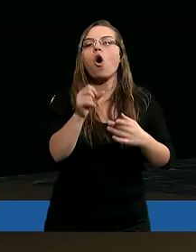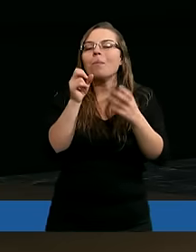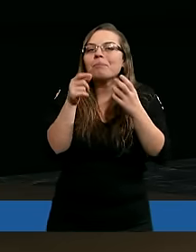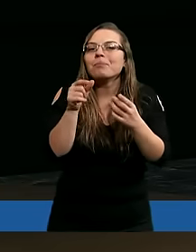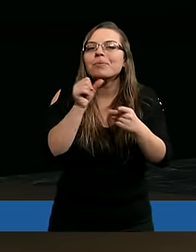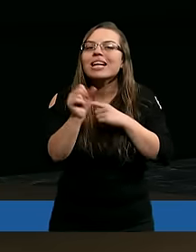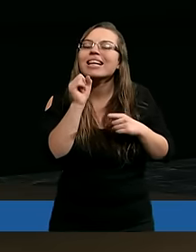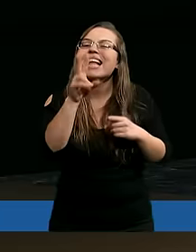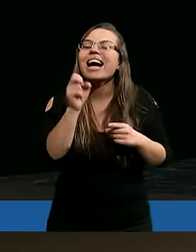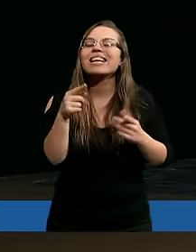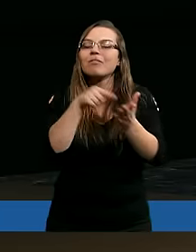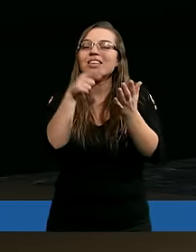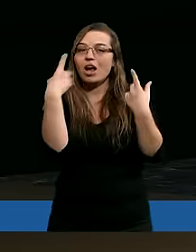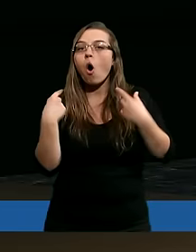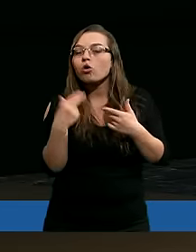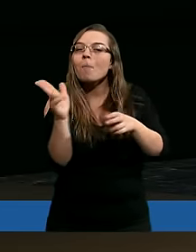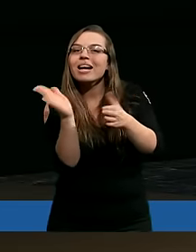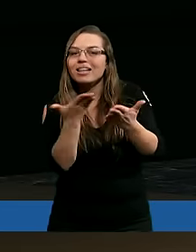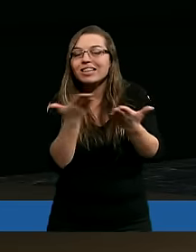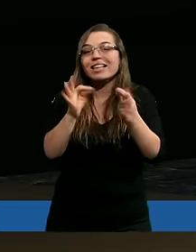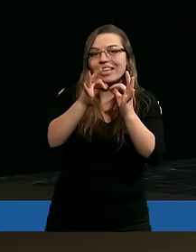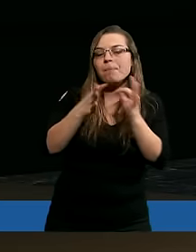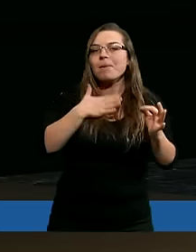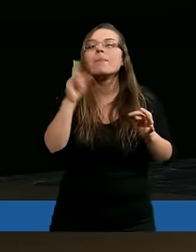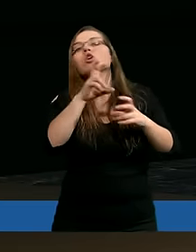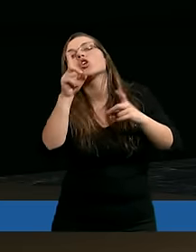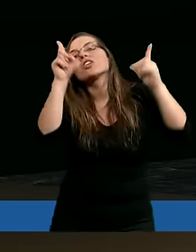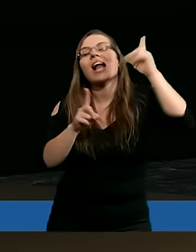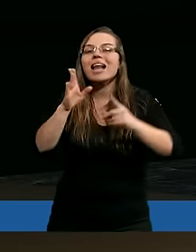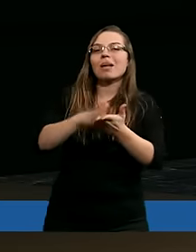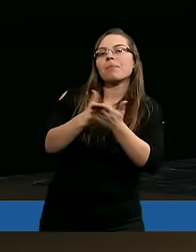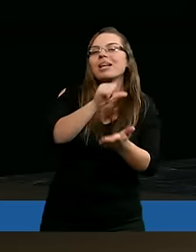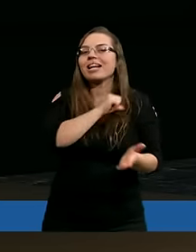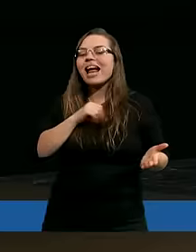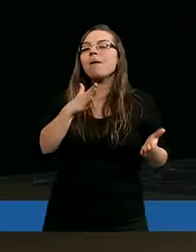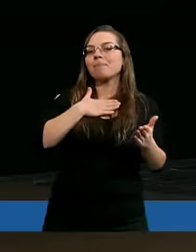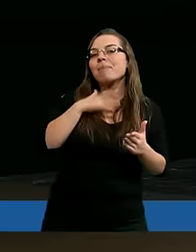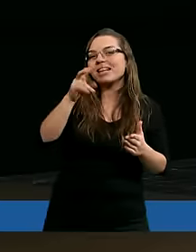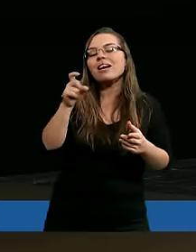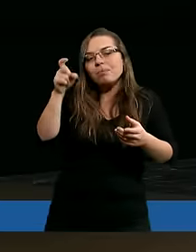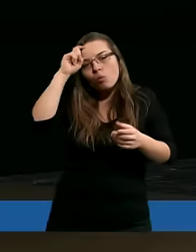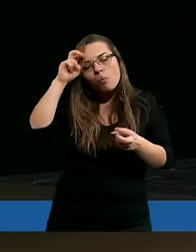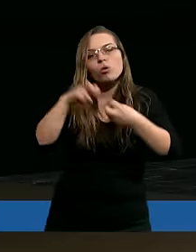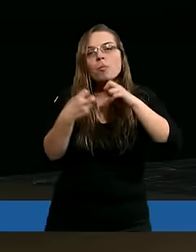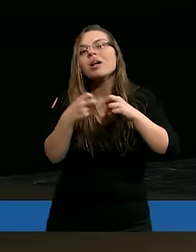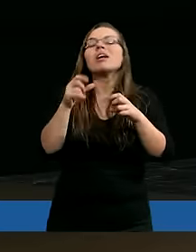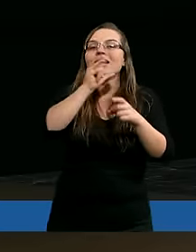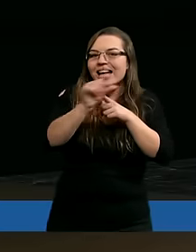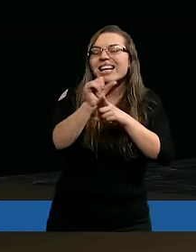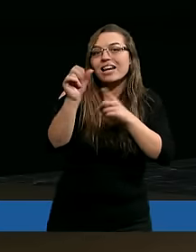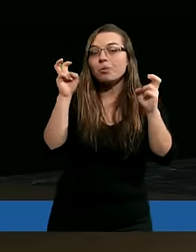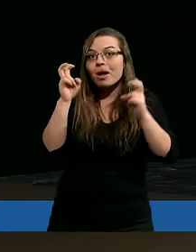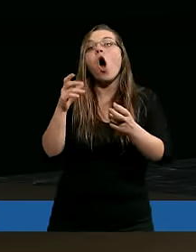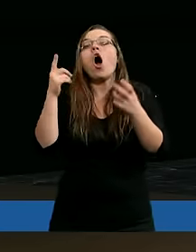kiedy mamy takie osoby, czy sami może też jesteśmy w takiej sytuacji, a jesteśmy